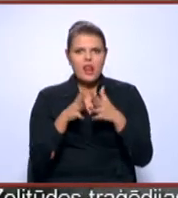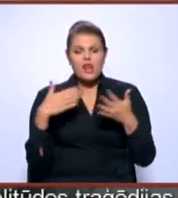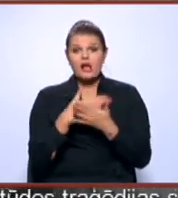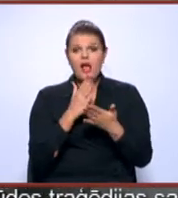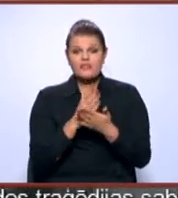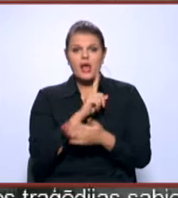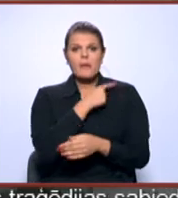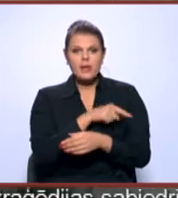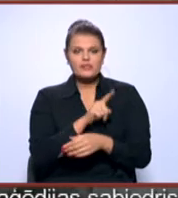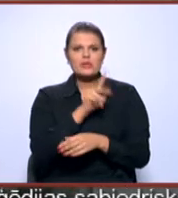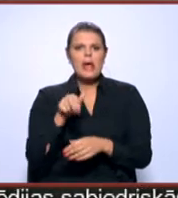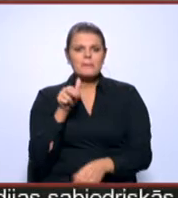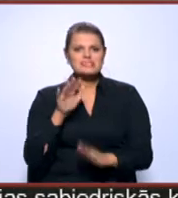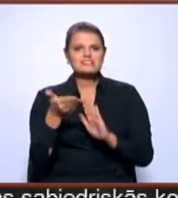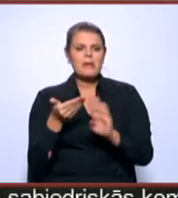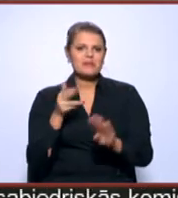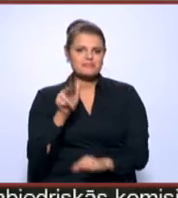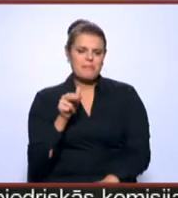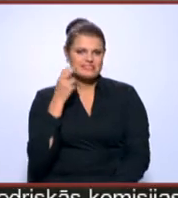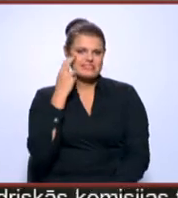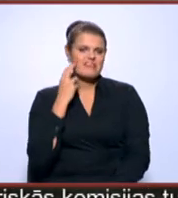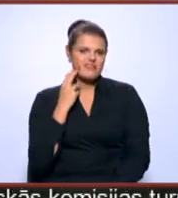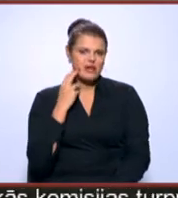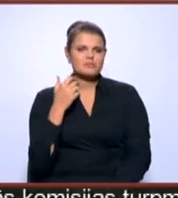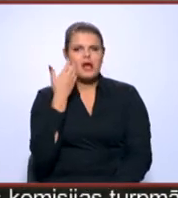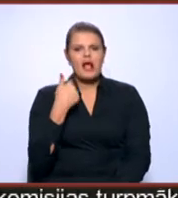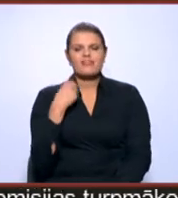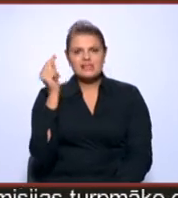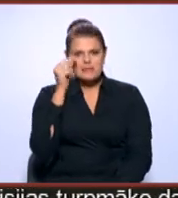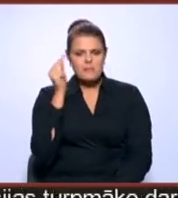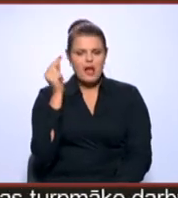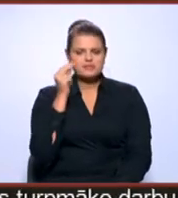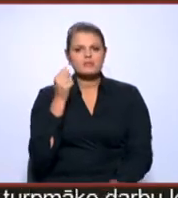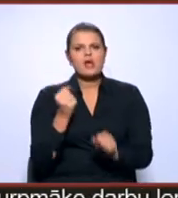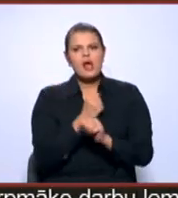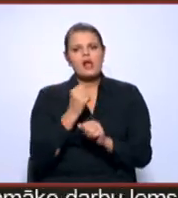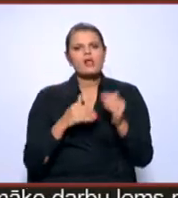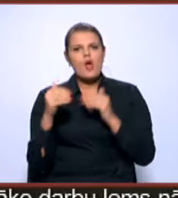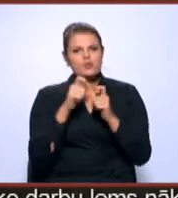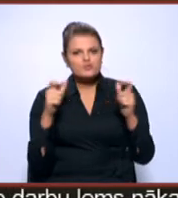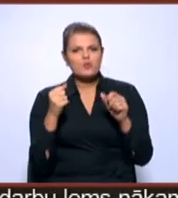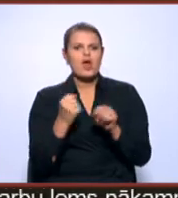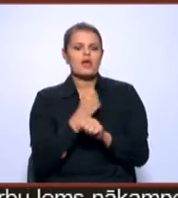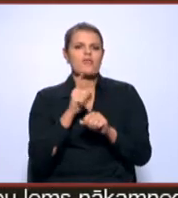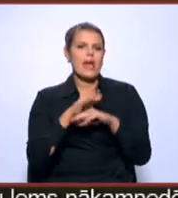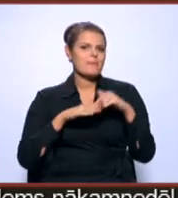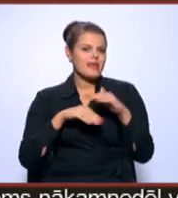daļa mediķu ir pensijas vai pirms pensijas vecumā. Kad es mācījos gan augstskolā, gan